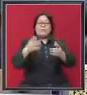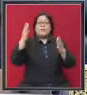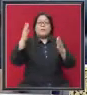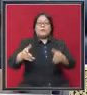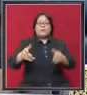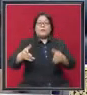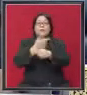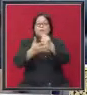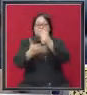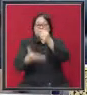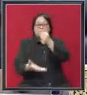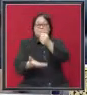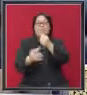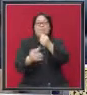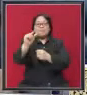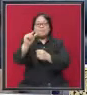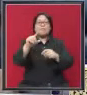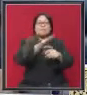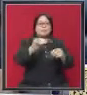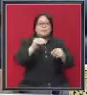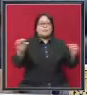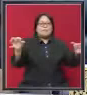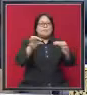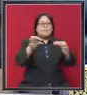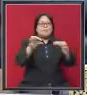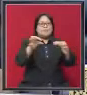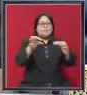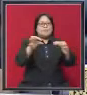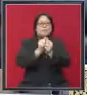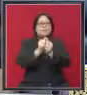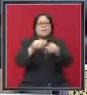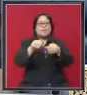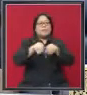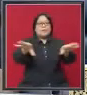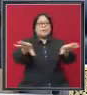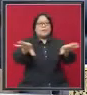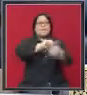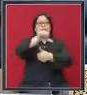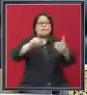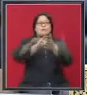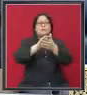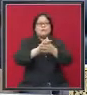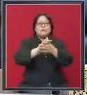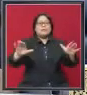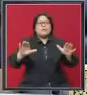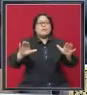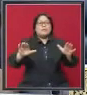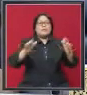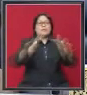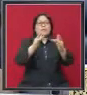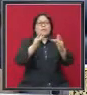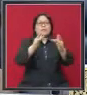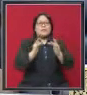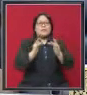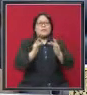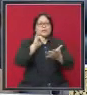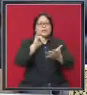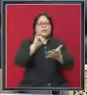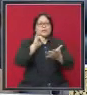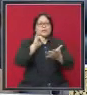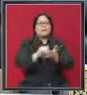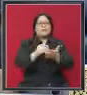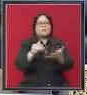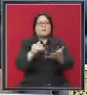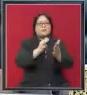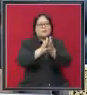begitu kecil, digandingkan juga dengan pelebaran social safety shoulder security net. Itu safety